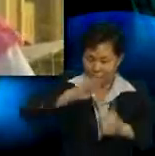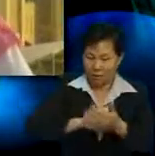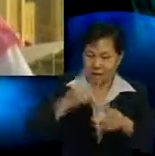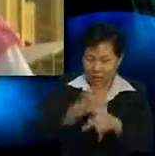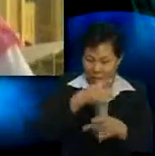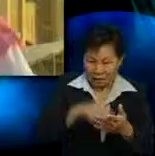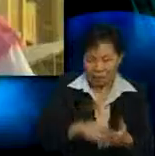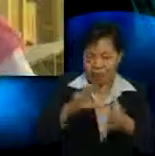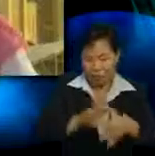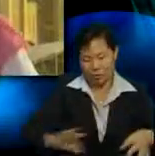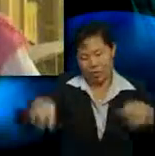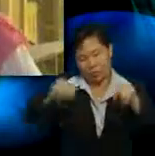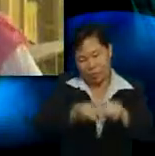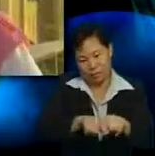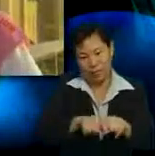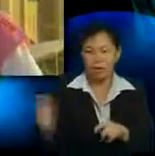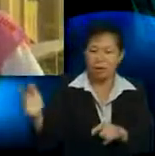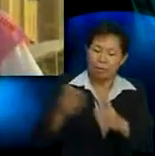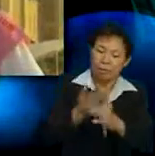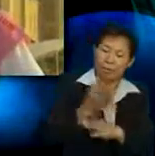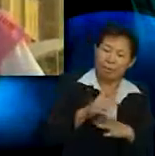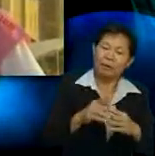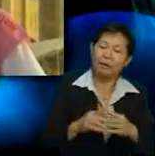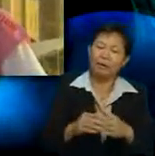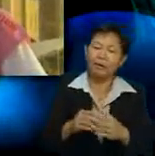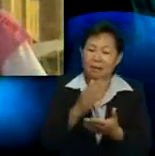dalam segmen bercerita pula. Melalui segmen ini, kita akan